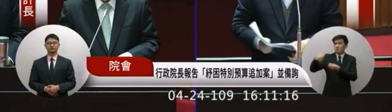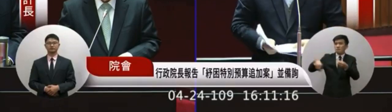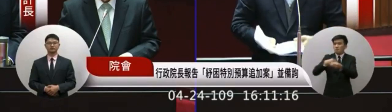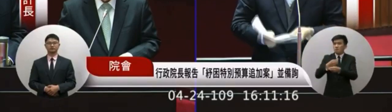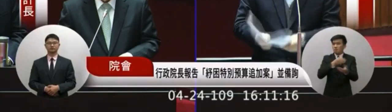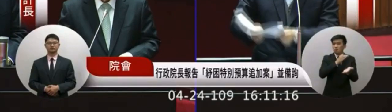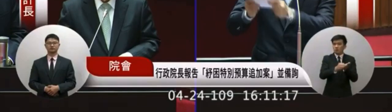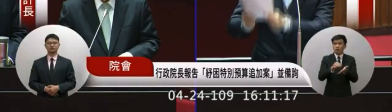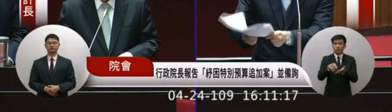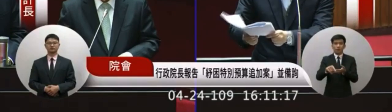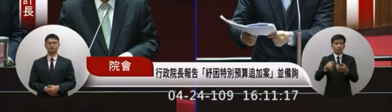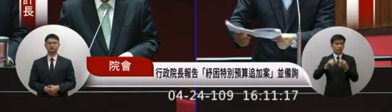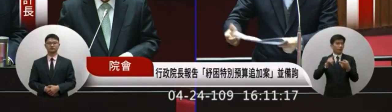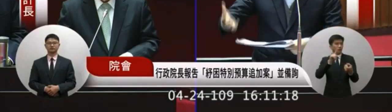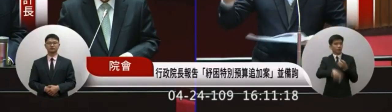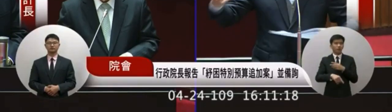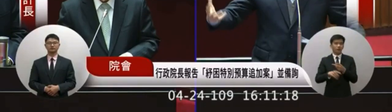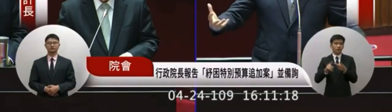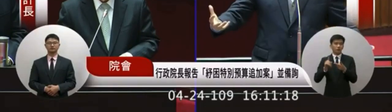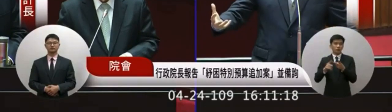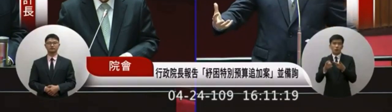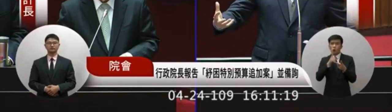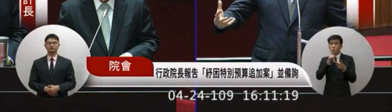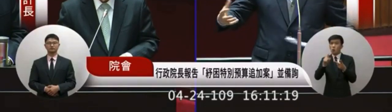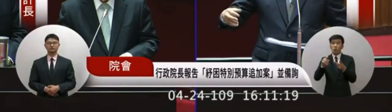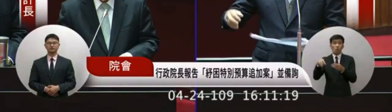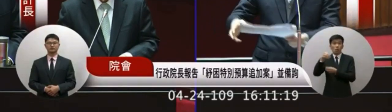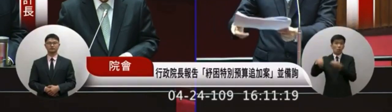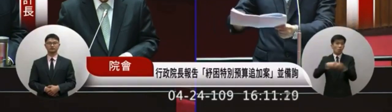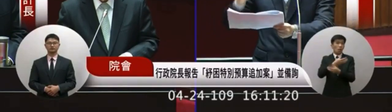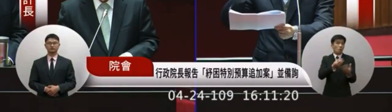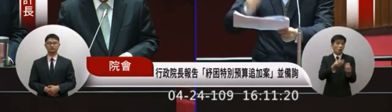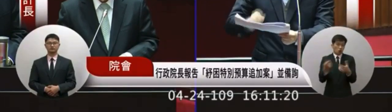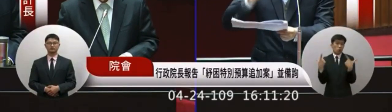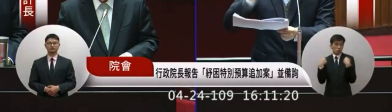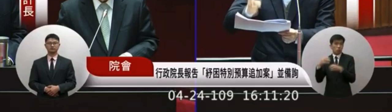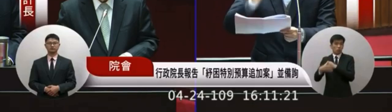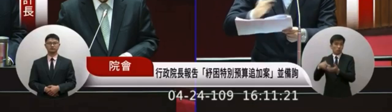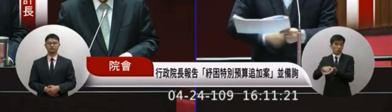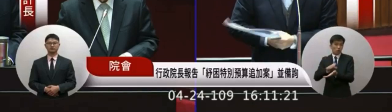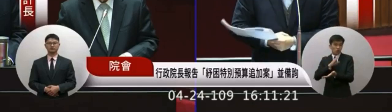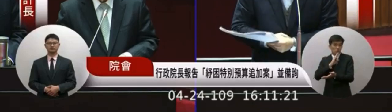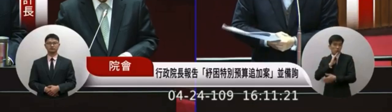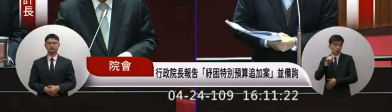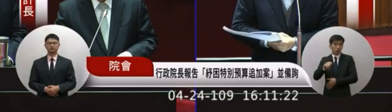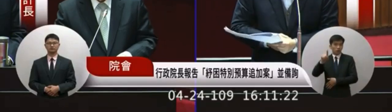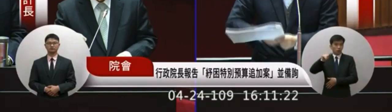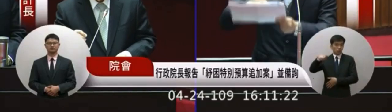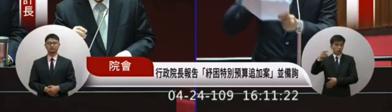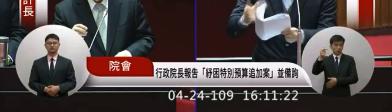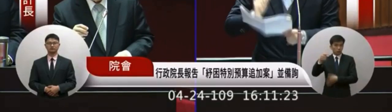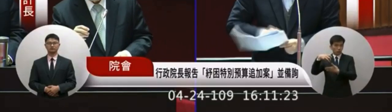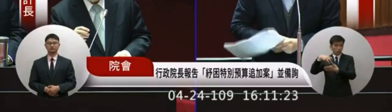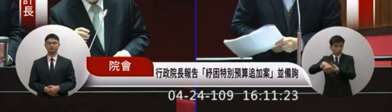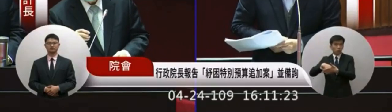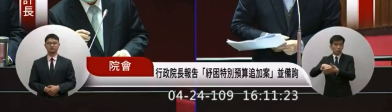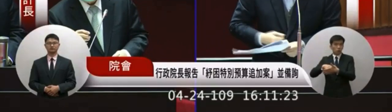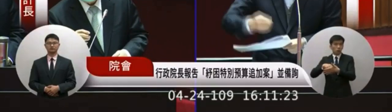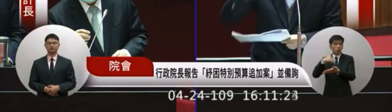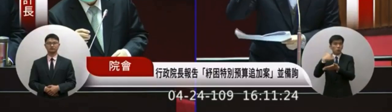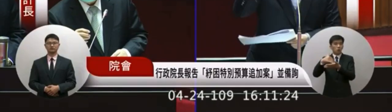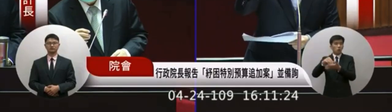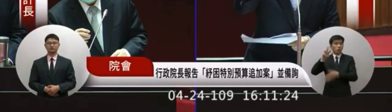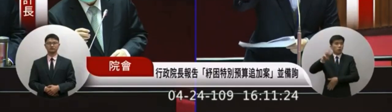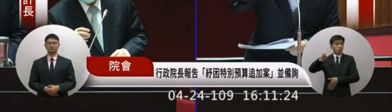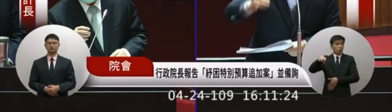第一个，一下说不移，他本来就做保证啊，所以你这个1400亿里面，也就3500亿